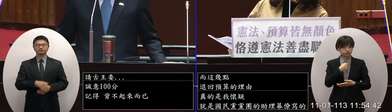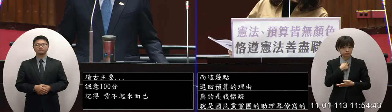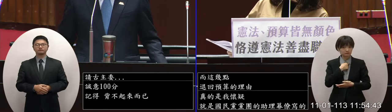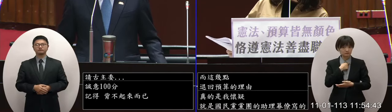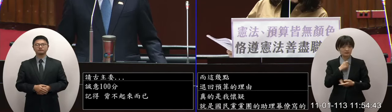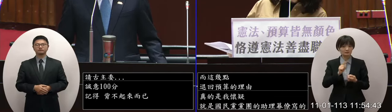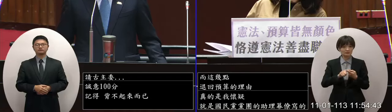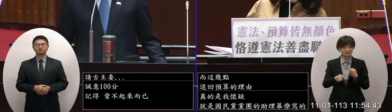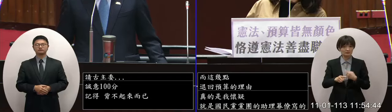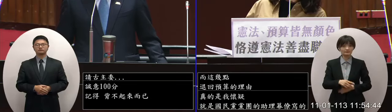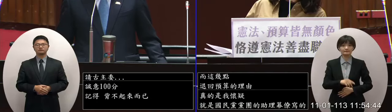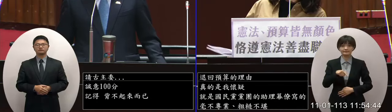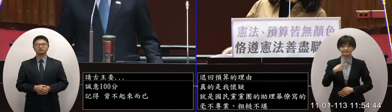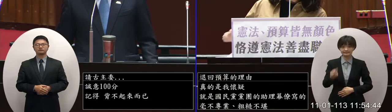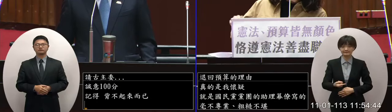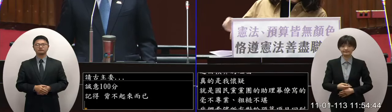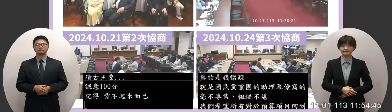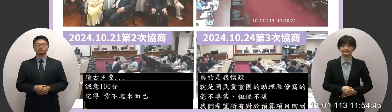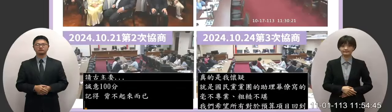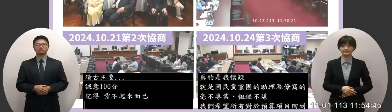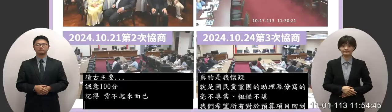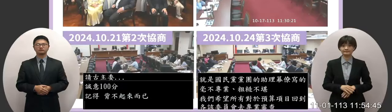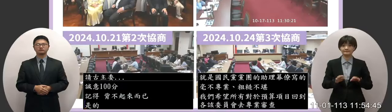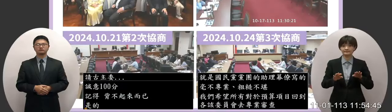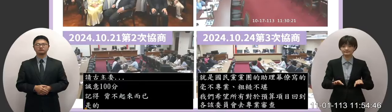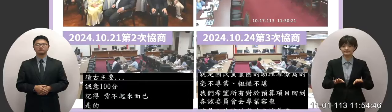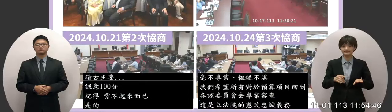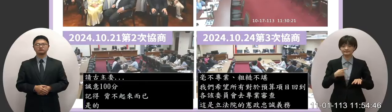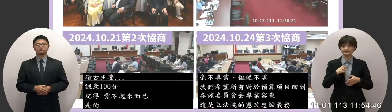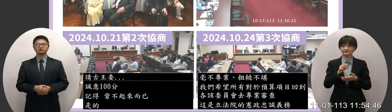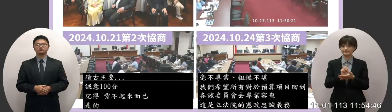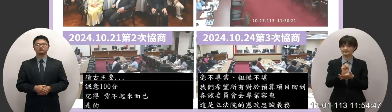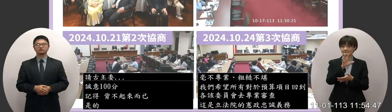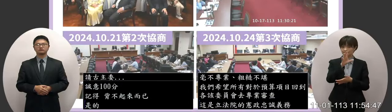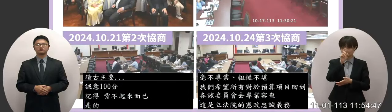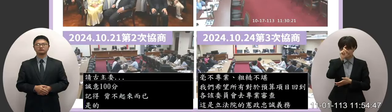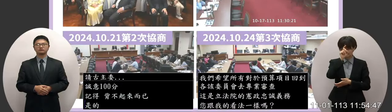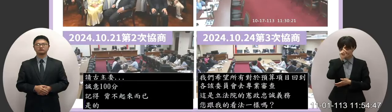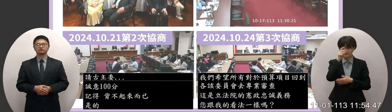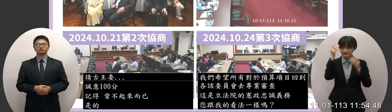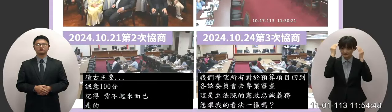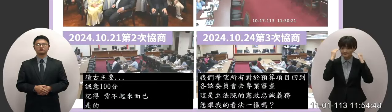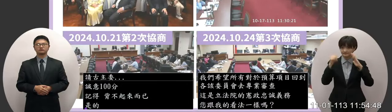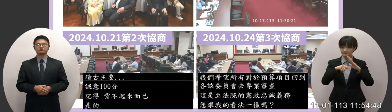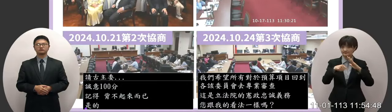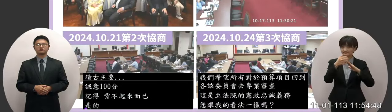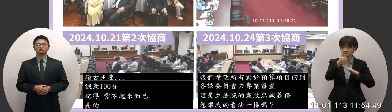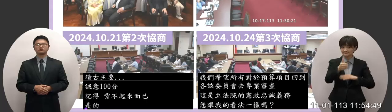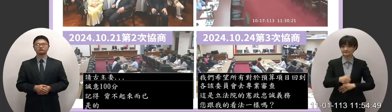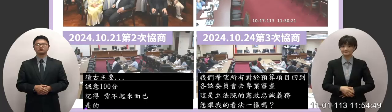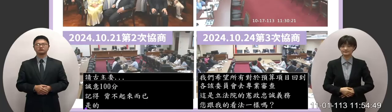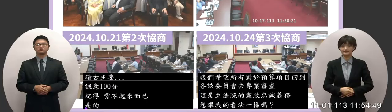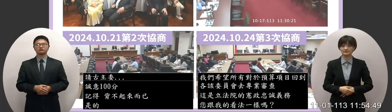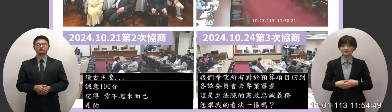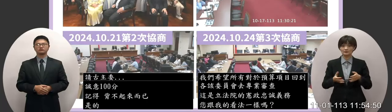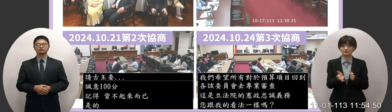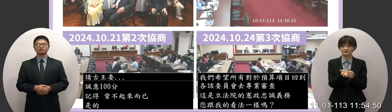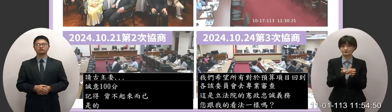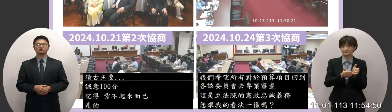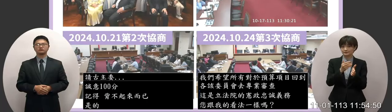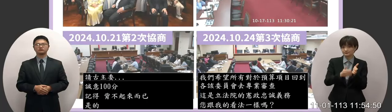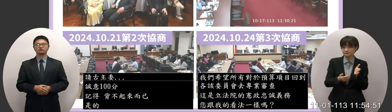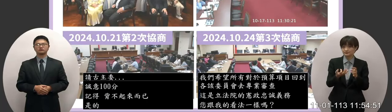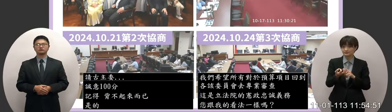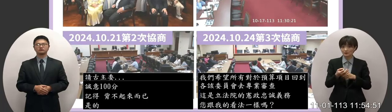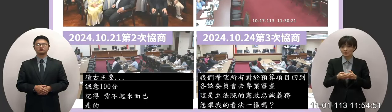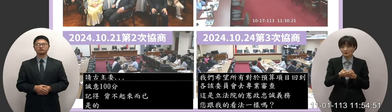一页。无论如何，我们今天可以报告，我在这里请求韩国瑜院长，总预算只